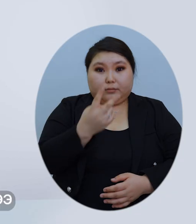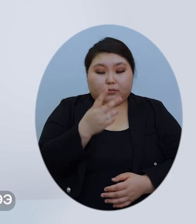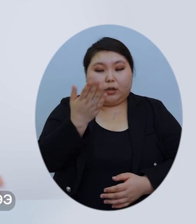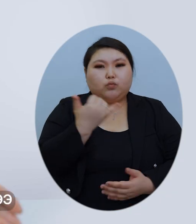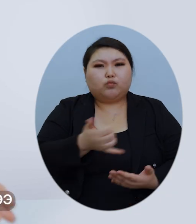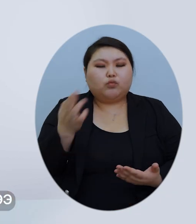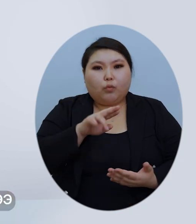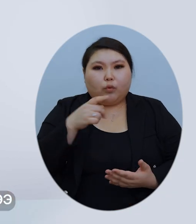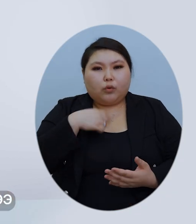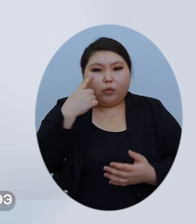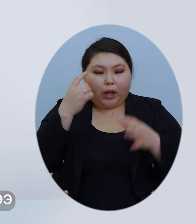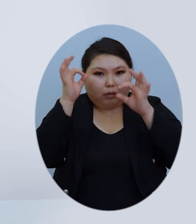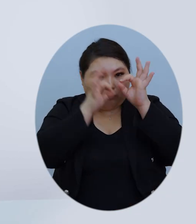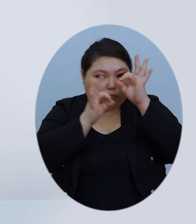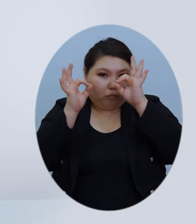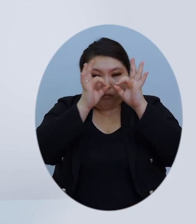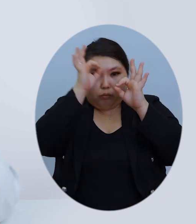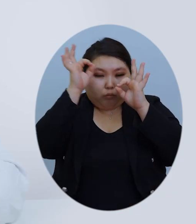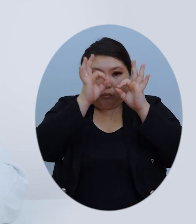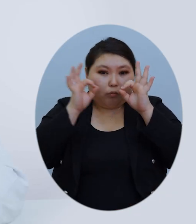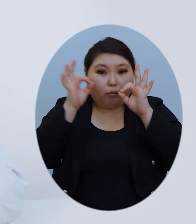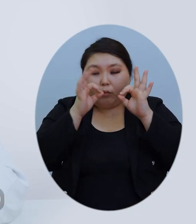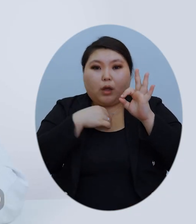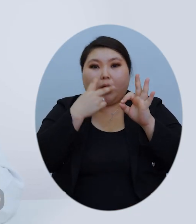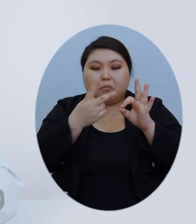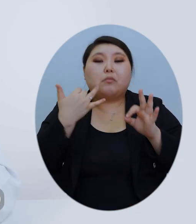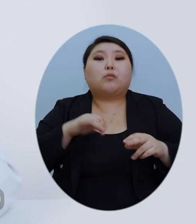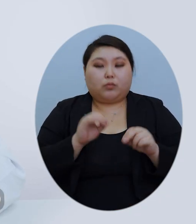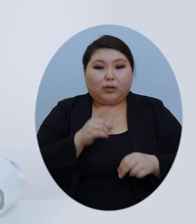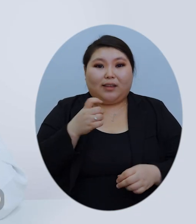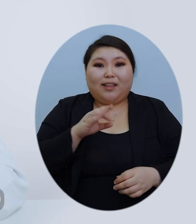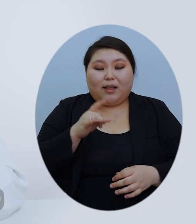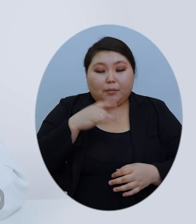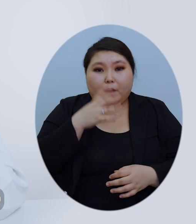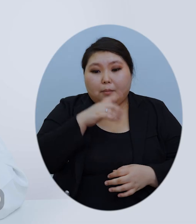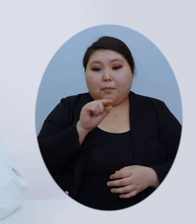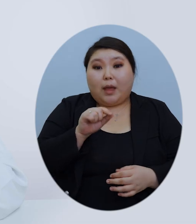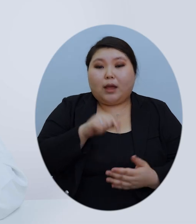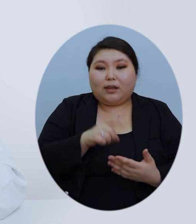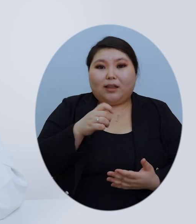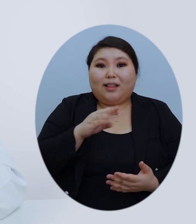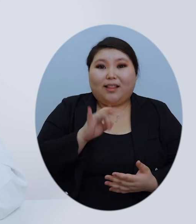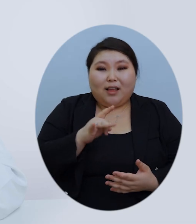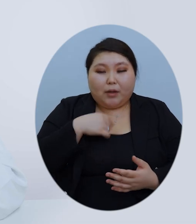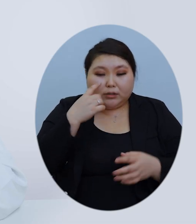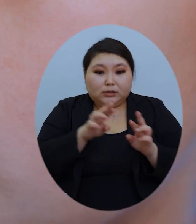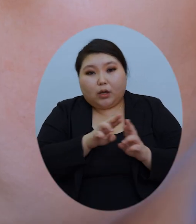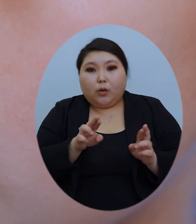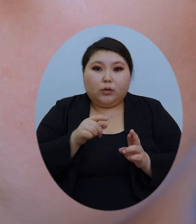ингээд энэ нүд гадагшаа, дотгошоо, дээшээ, доошоо байна гэдг нь мэдэгдэж болно. Хялрын хэмжээ бага тохиолдолд хялар байгааг ялгахын